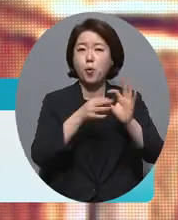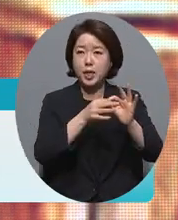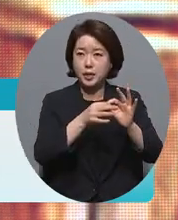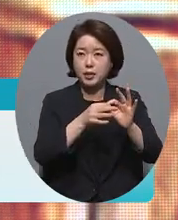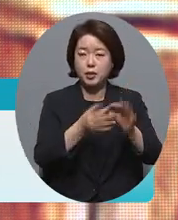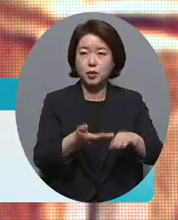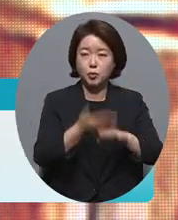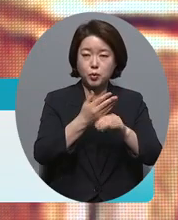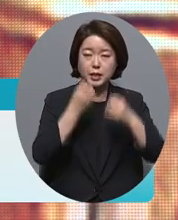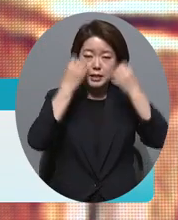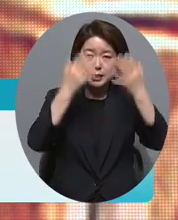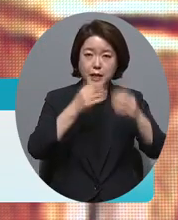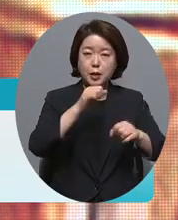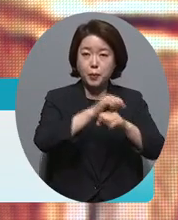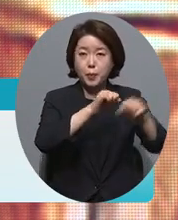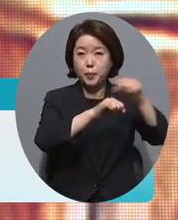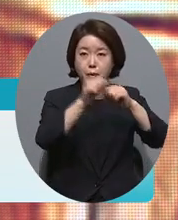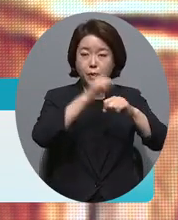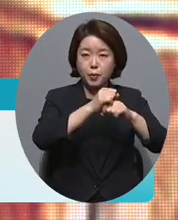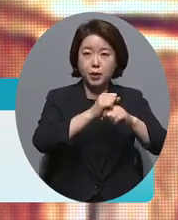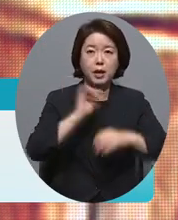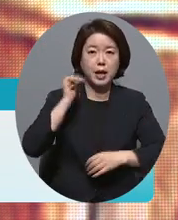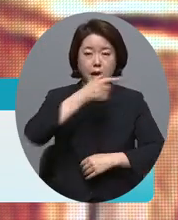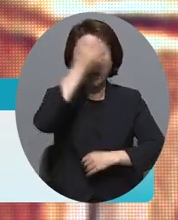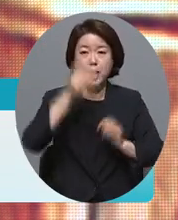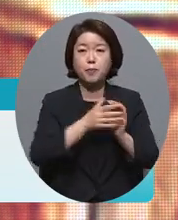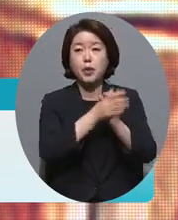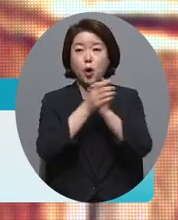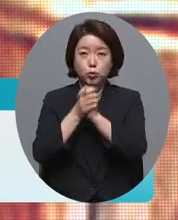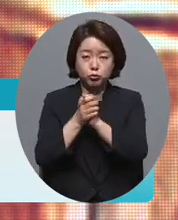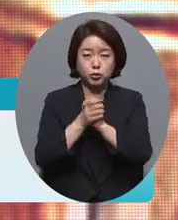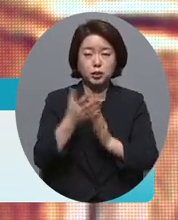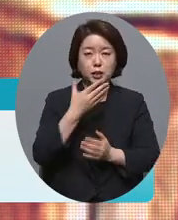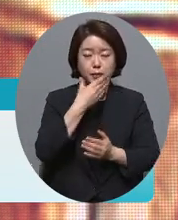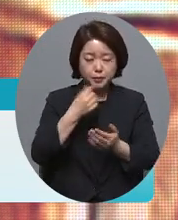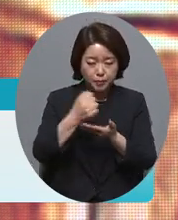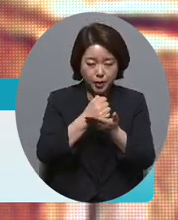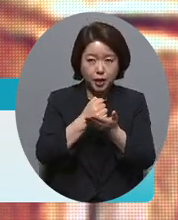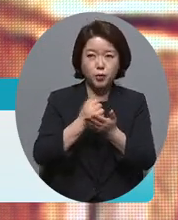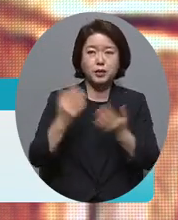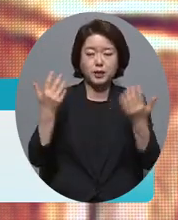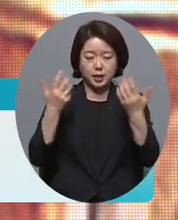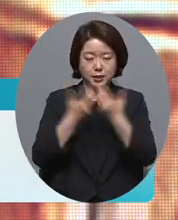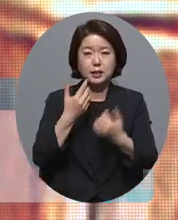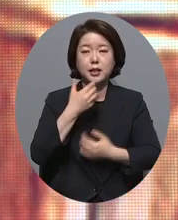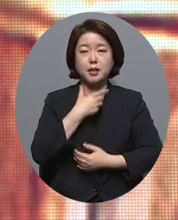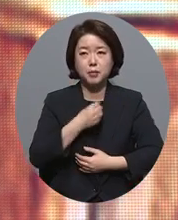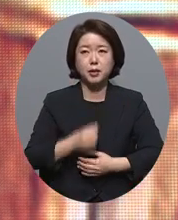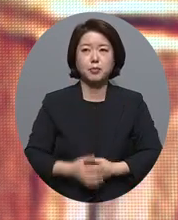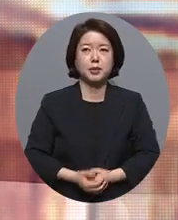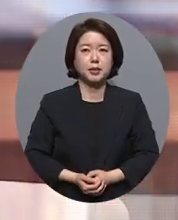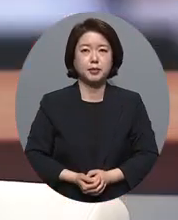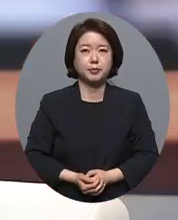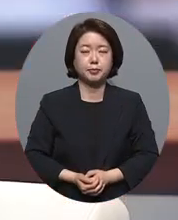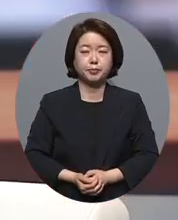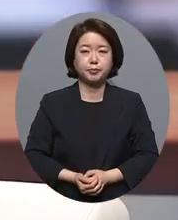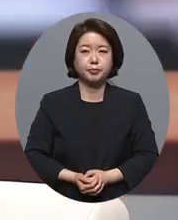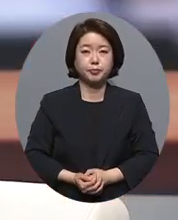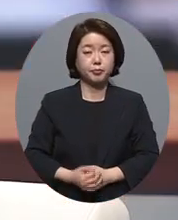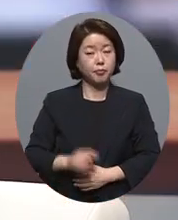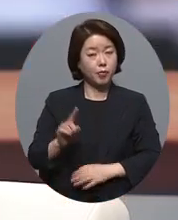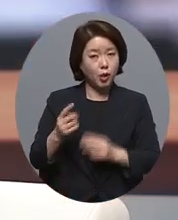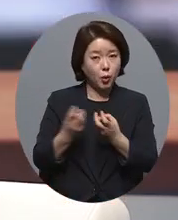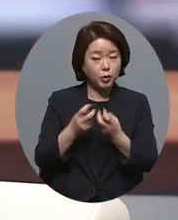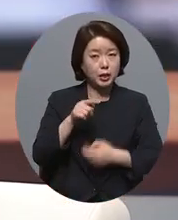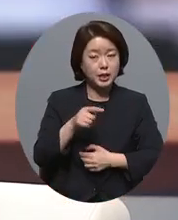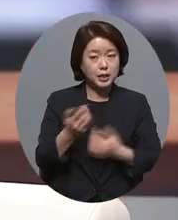위에 새롭게 쌓아가는 아름다운 우정에도 행운이 가득하길 빕니다 자 어떻게